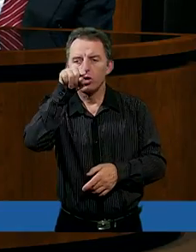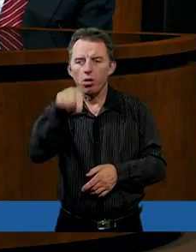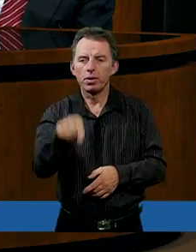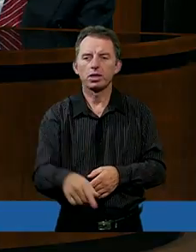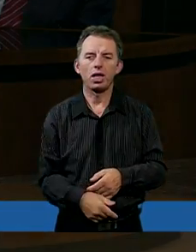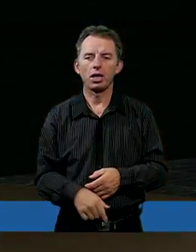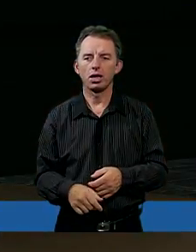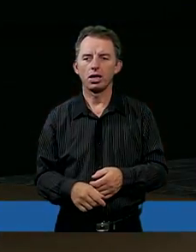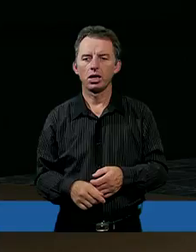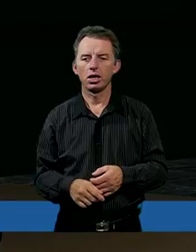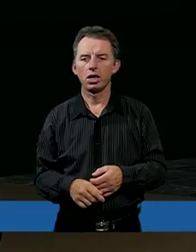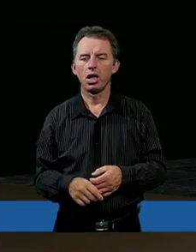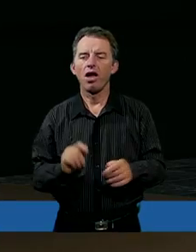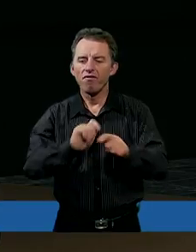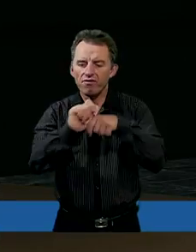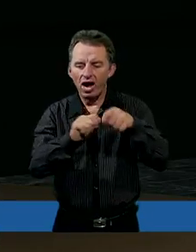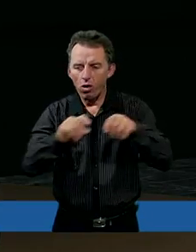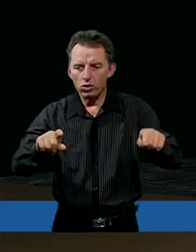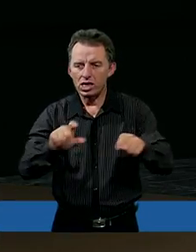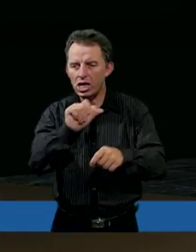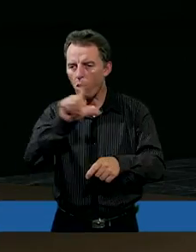ten węzeł